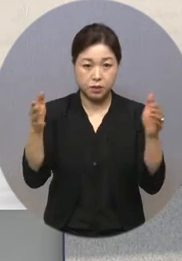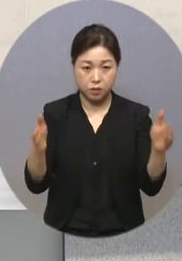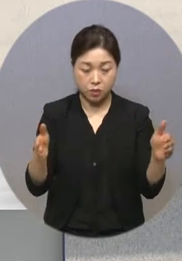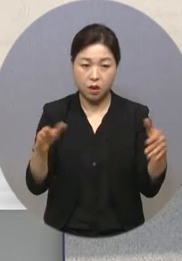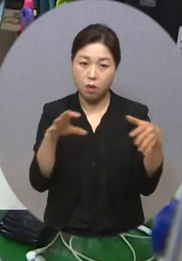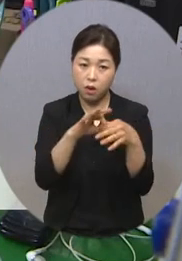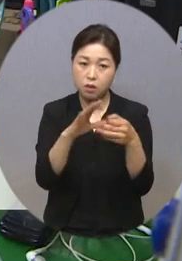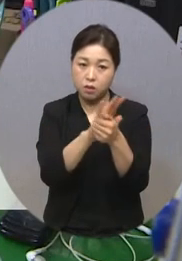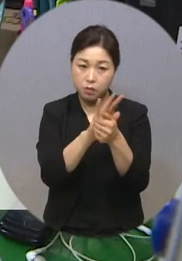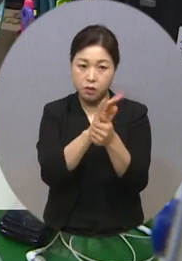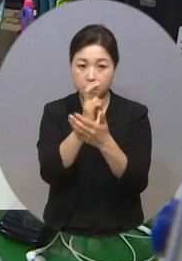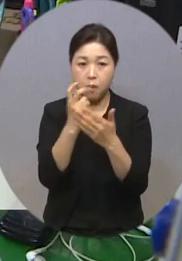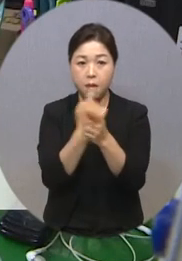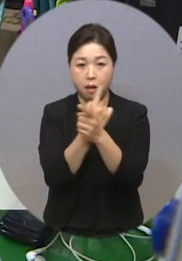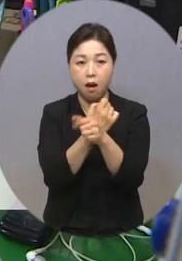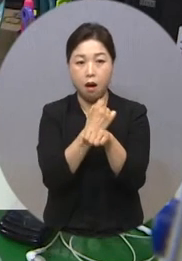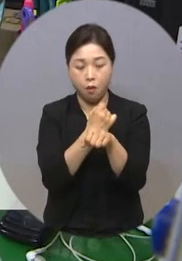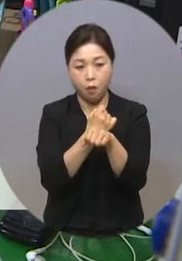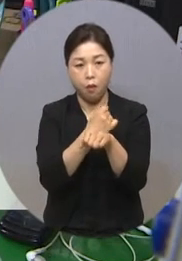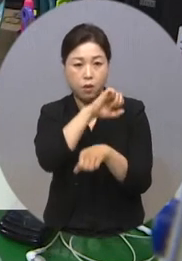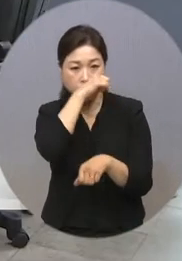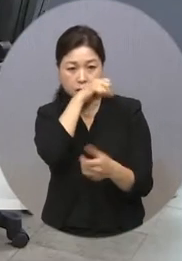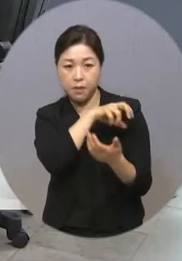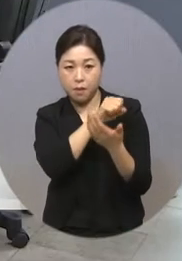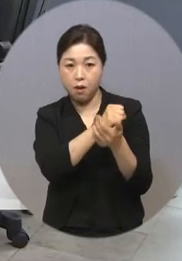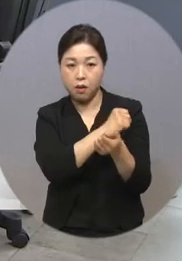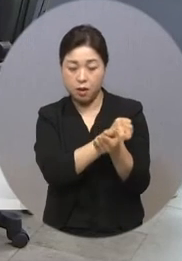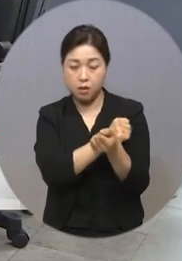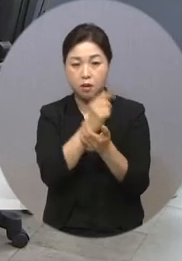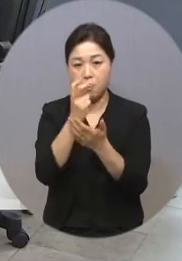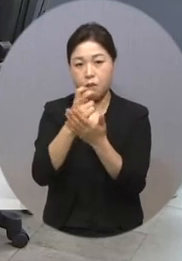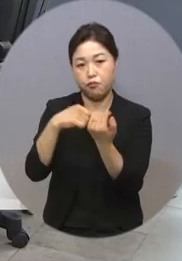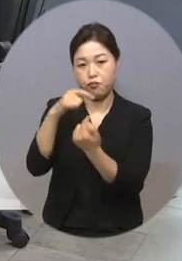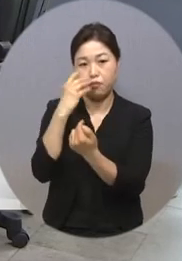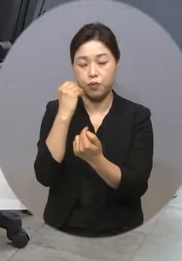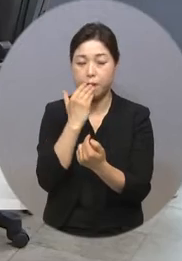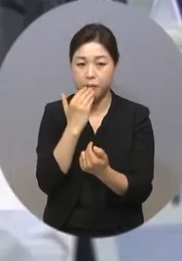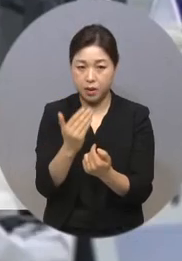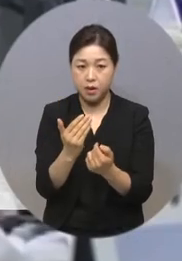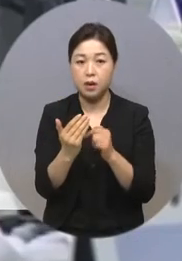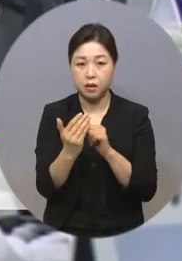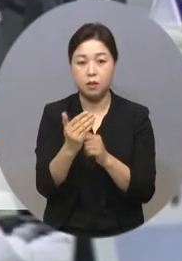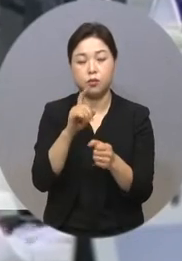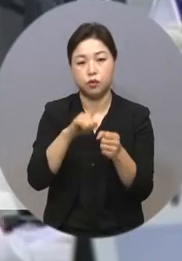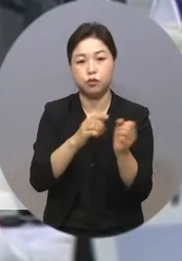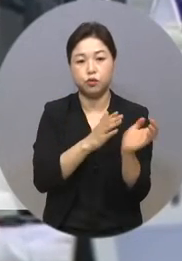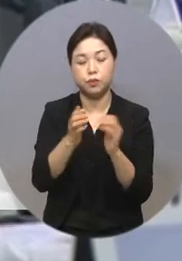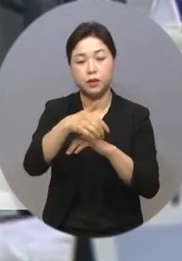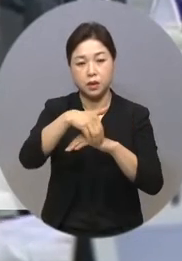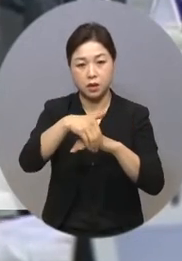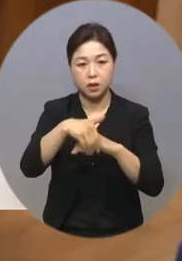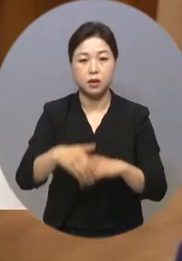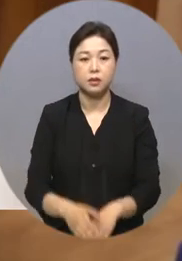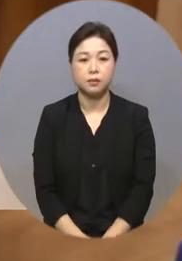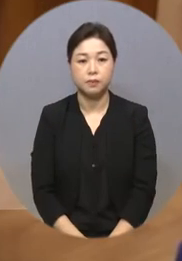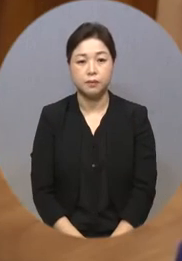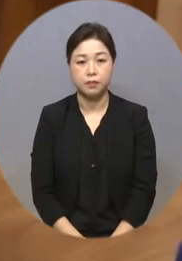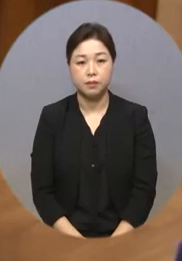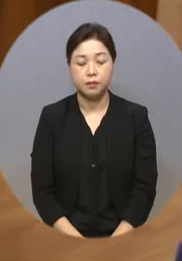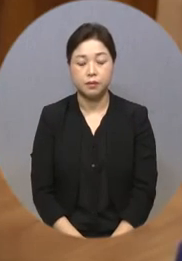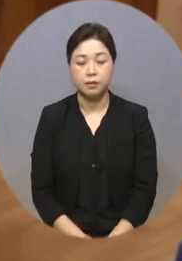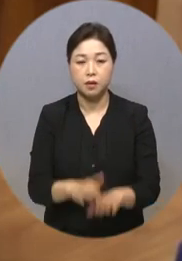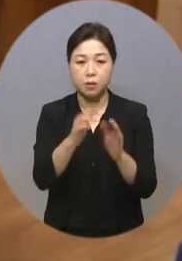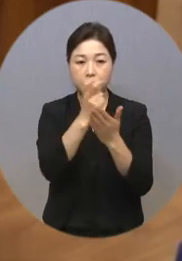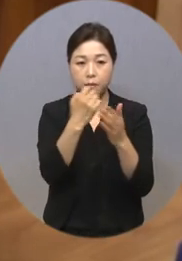정비하고 이상 등을 추가 학부의 제도가 현장에서 안착 될 수 있도록 준비할 계획입니다 한편